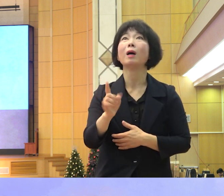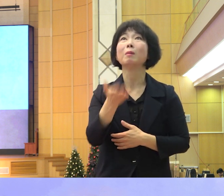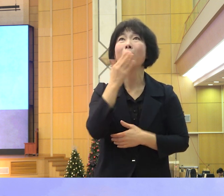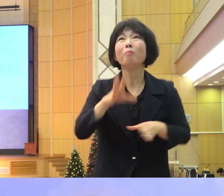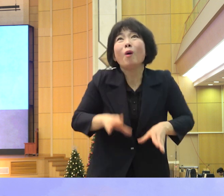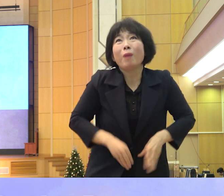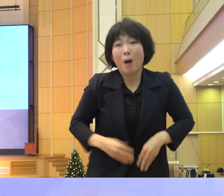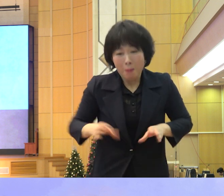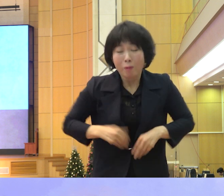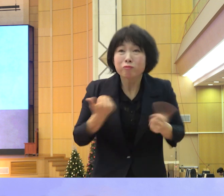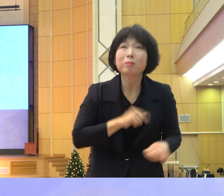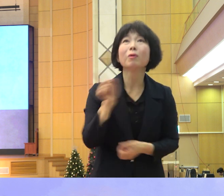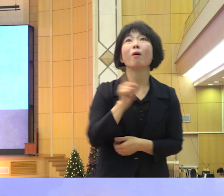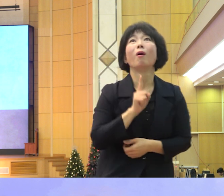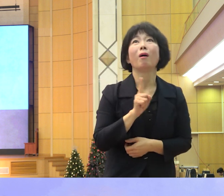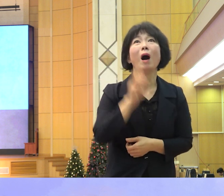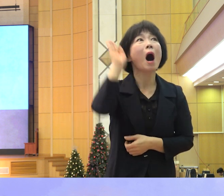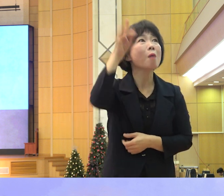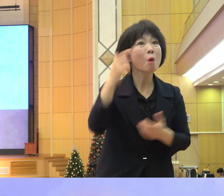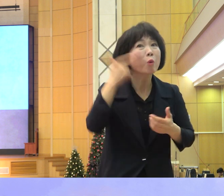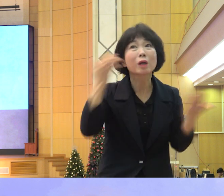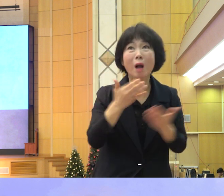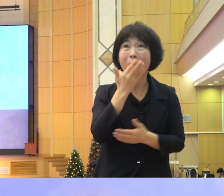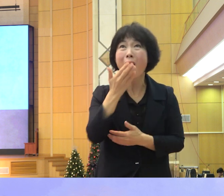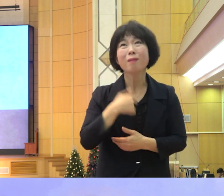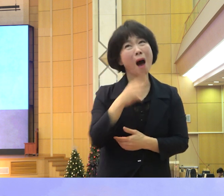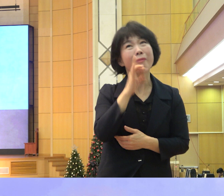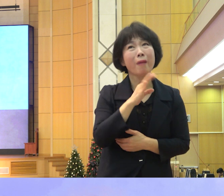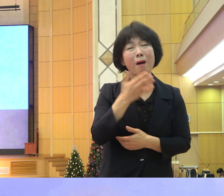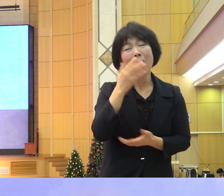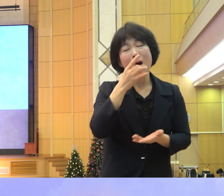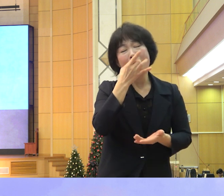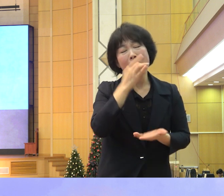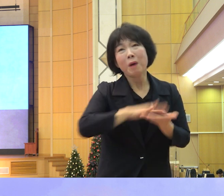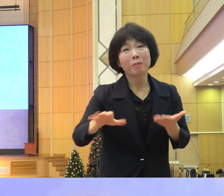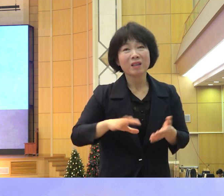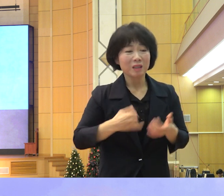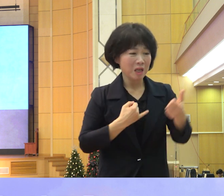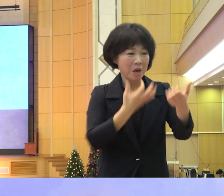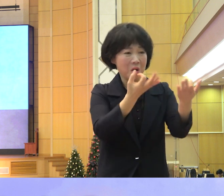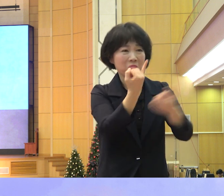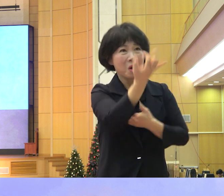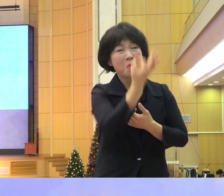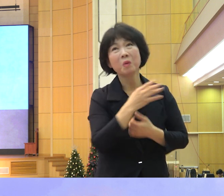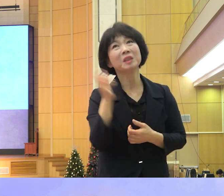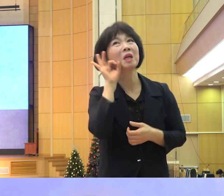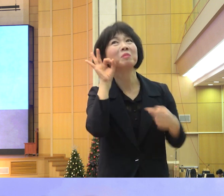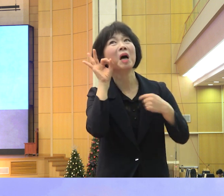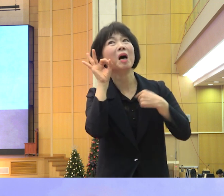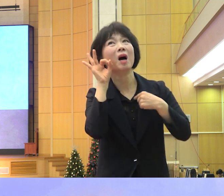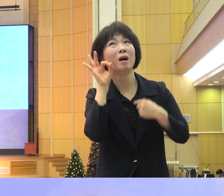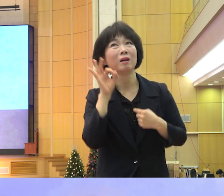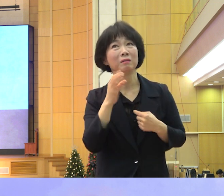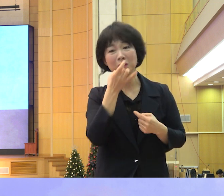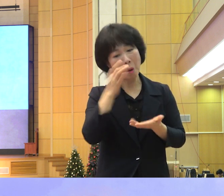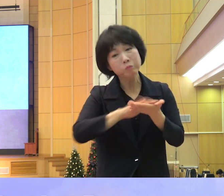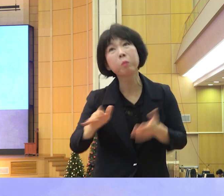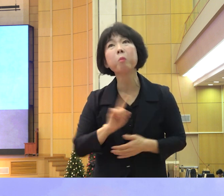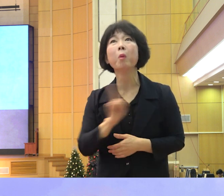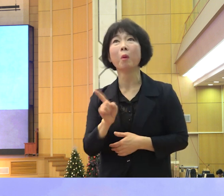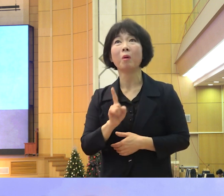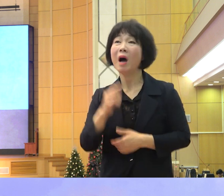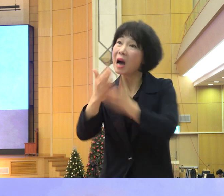어떻게 내가 목사 일을 할 수 있습니까? 예? 나 지금 당장 나가면요, 선불